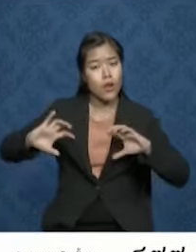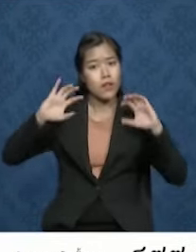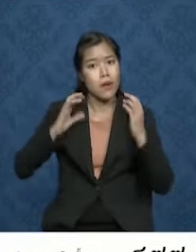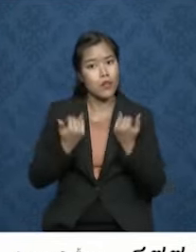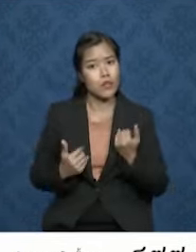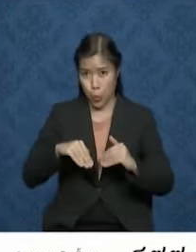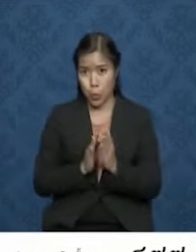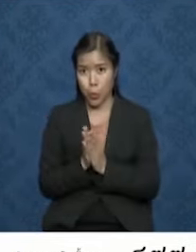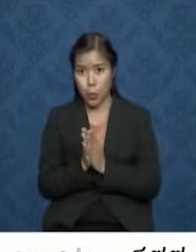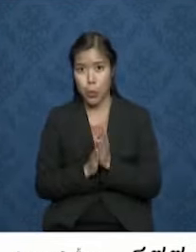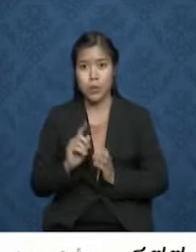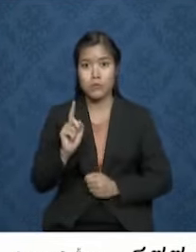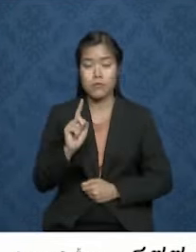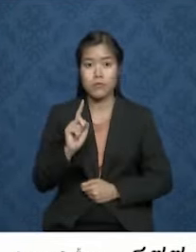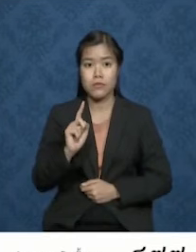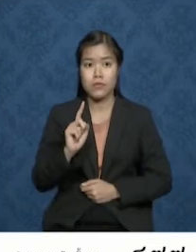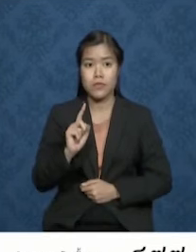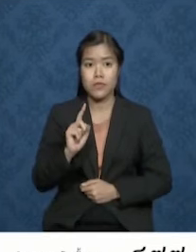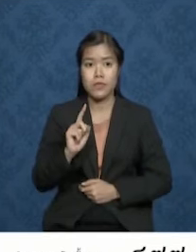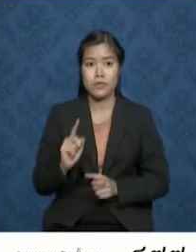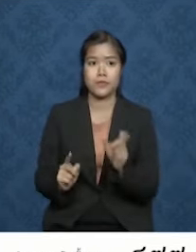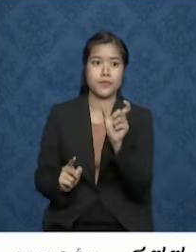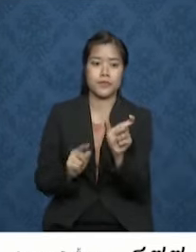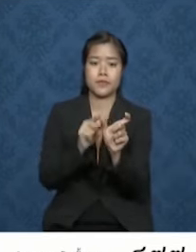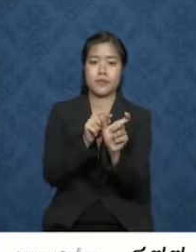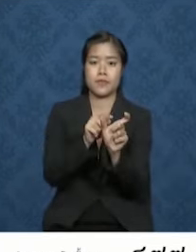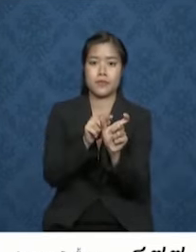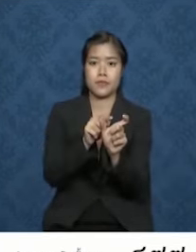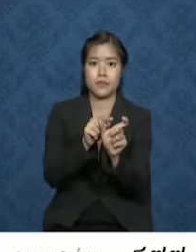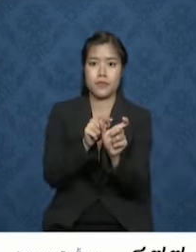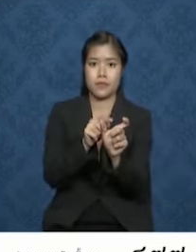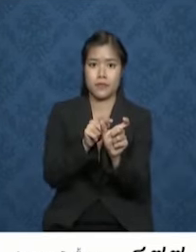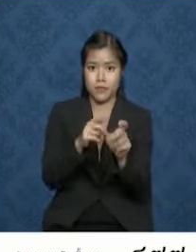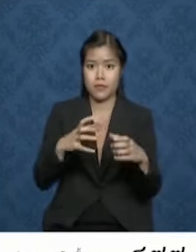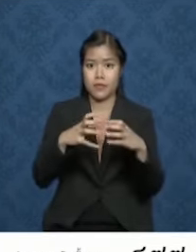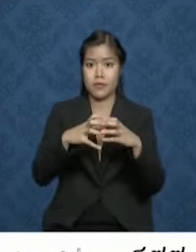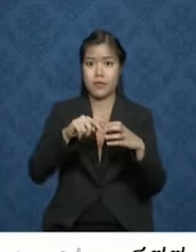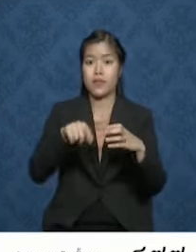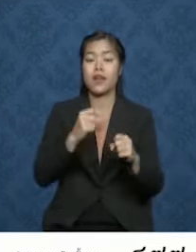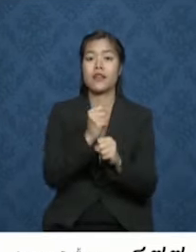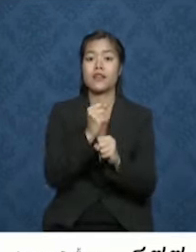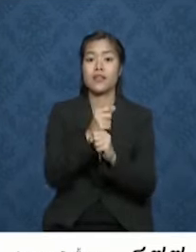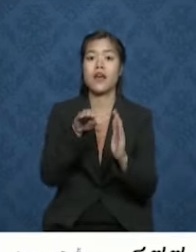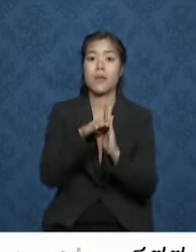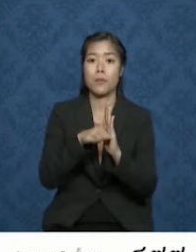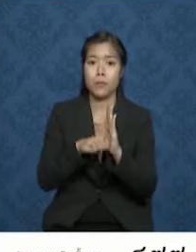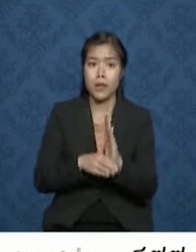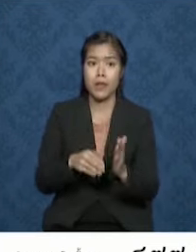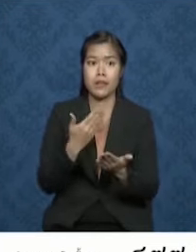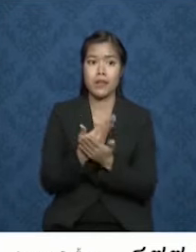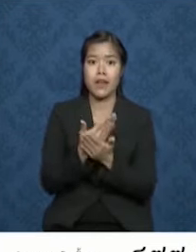จะเอายังไงกันแน่อันนี้คือบรรทัดเดียวไม่กี่คำครับการกำลังพลและการดำเนินงาน 3,500กว่าล้าน